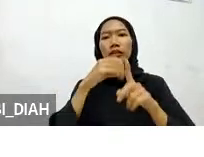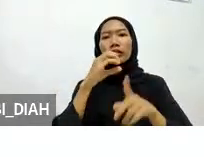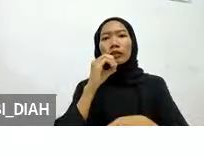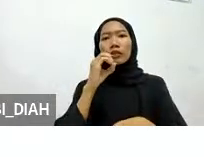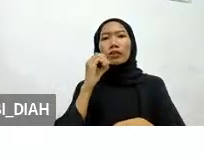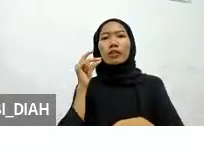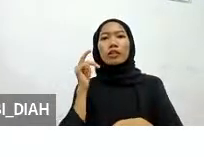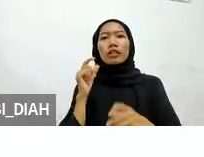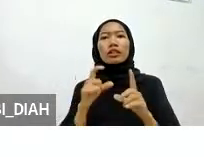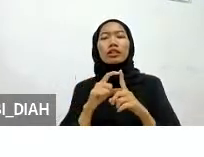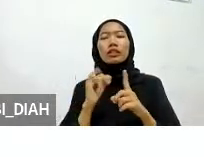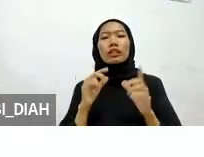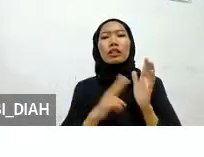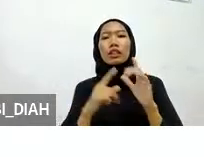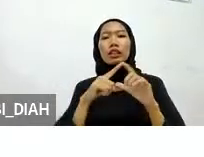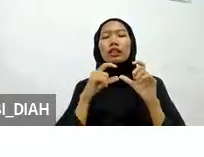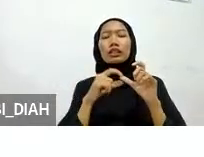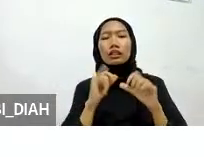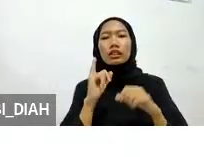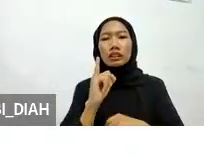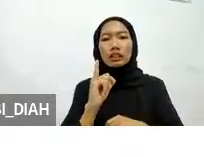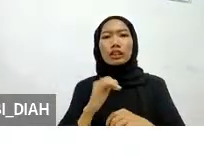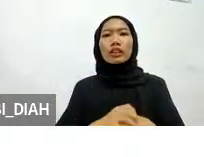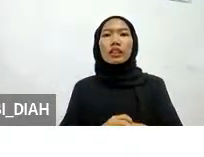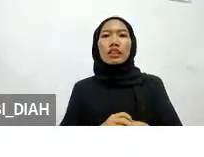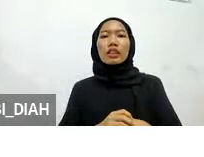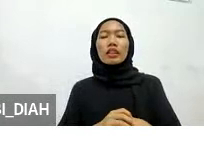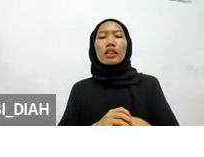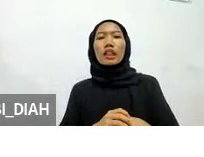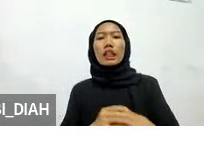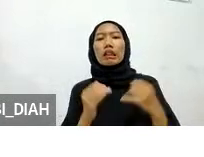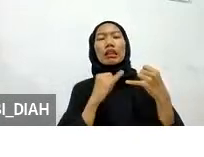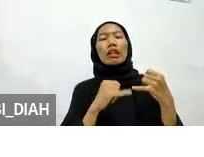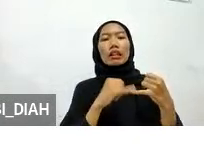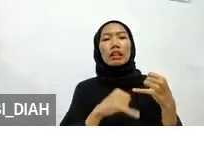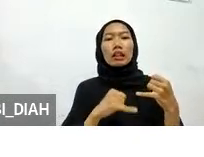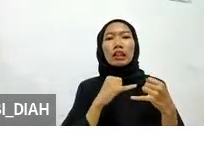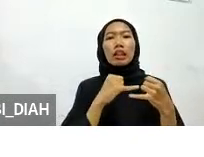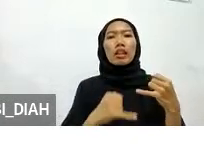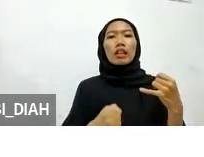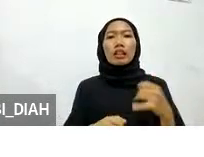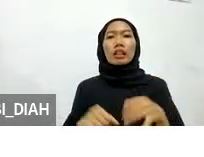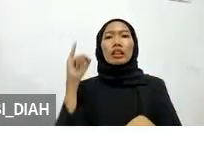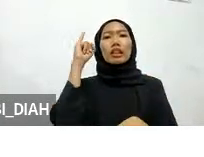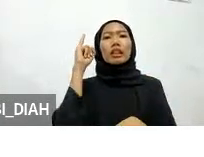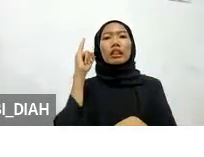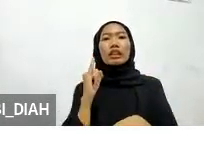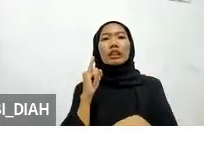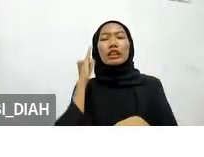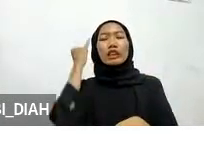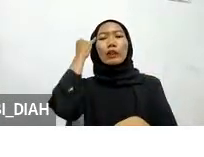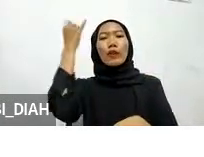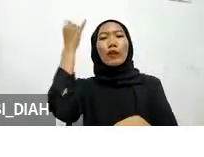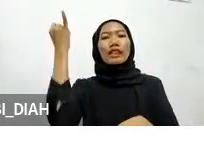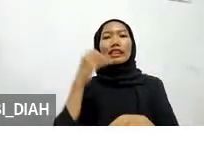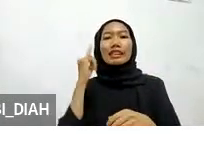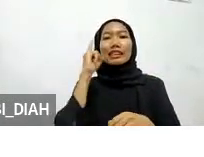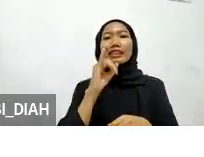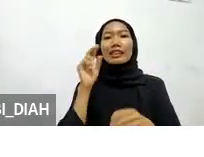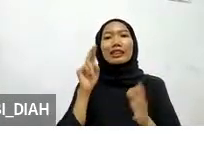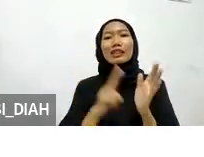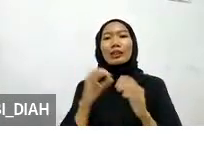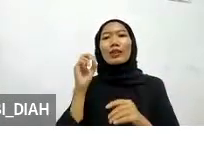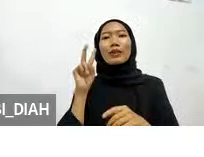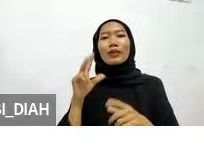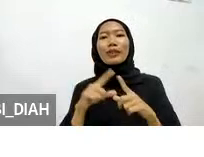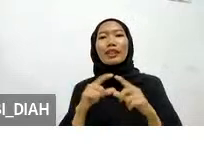terakhir inovasi, bagaimana inovasi-inovasi secara nasional ya, kemudian prioritas dan support